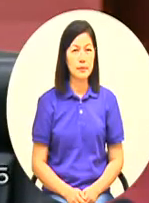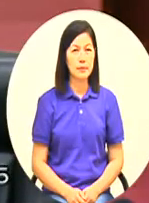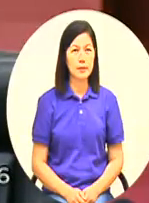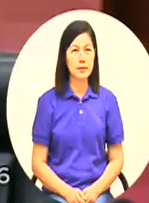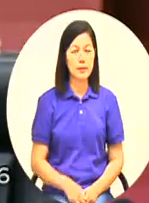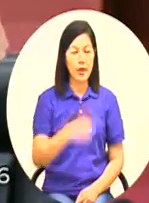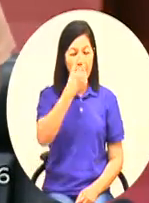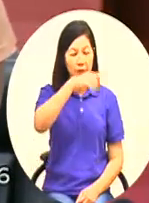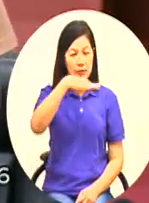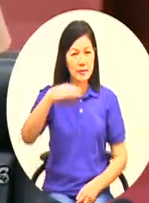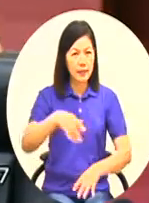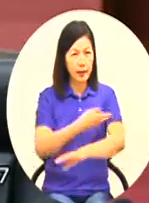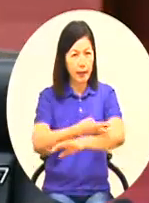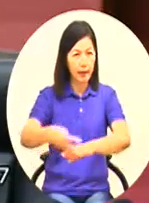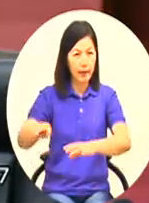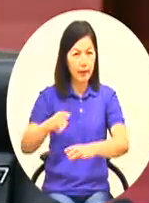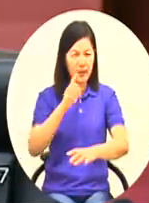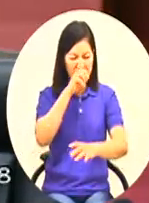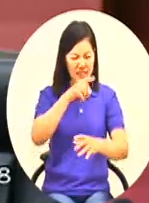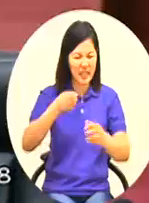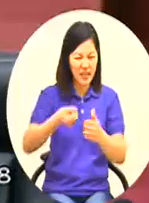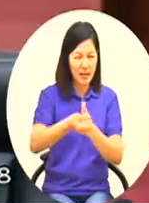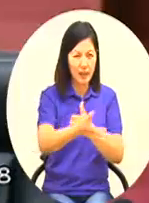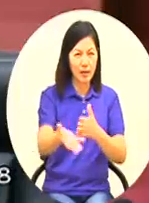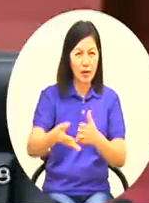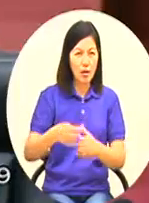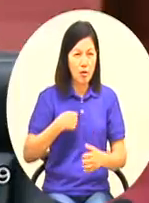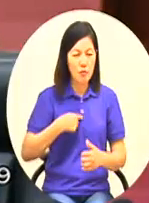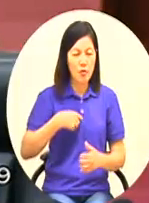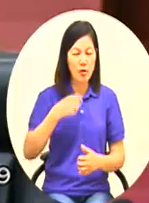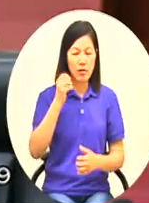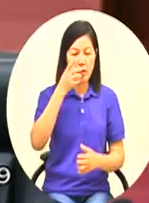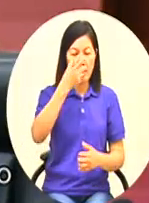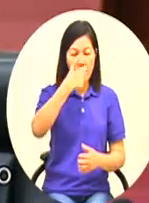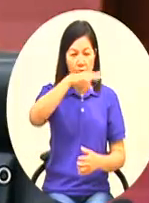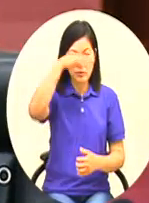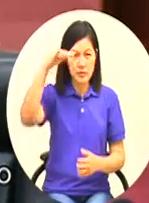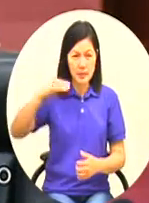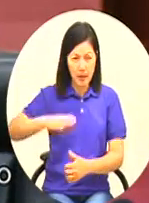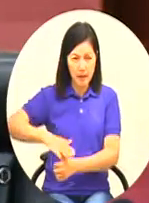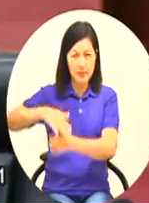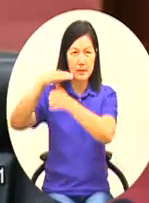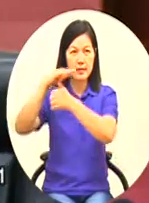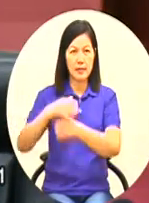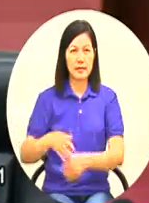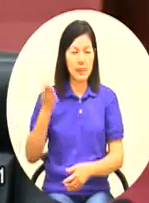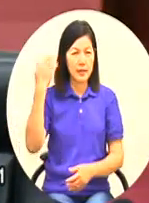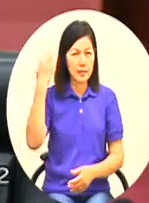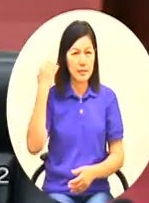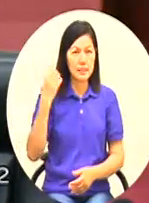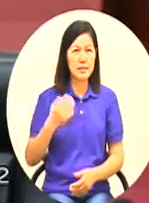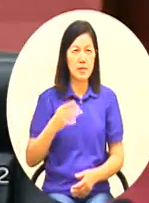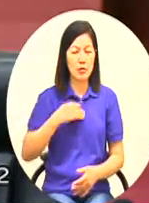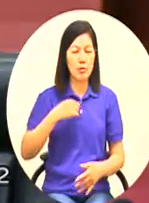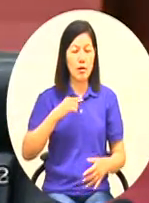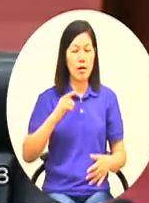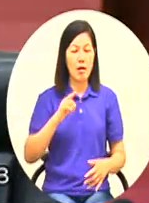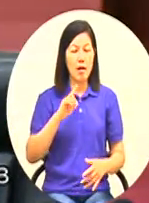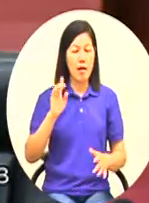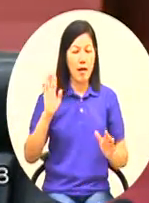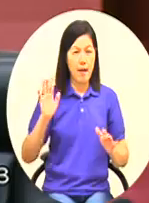红山溪的污染嘛，因为我囡仔伫红山大汉，所以红山溪哦，较早上早伫我囡仔心中常常游